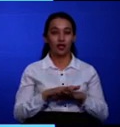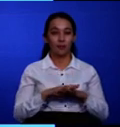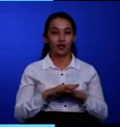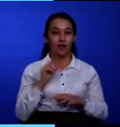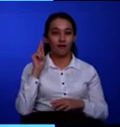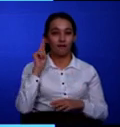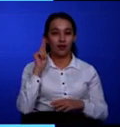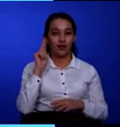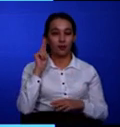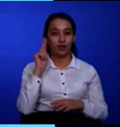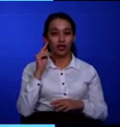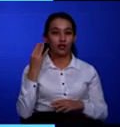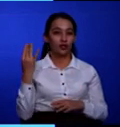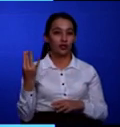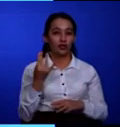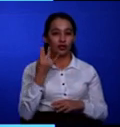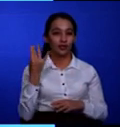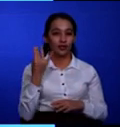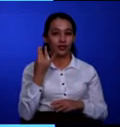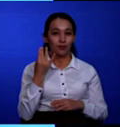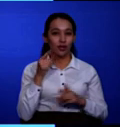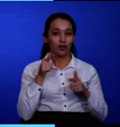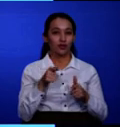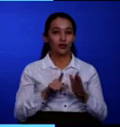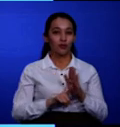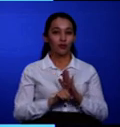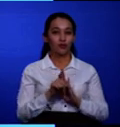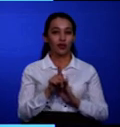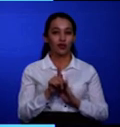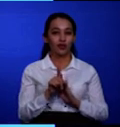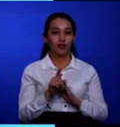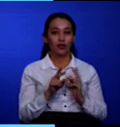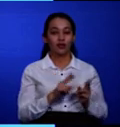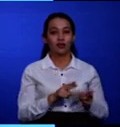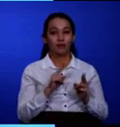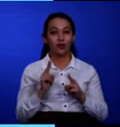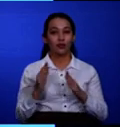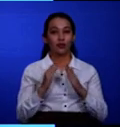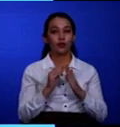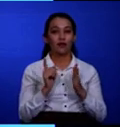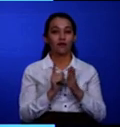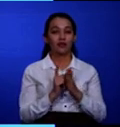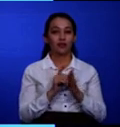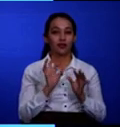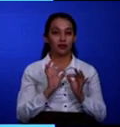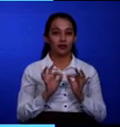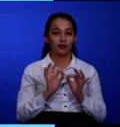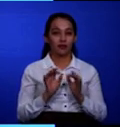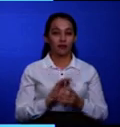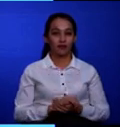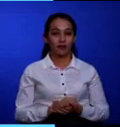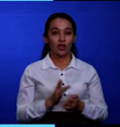faniga qizg'inlik bilan kirib boryapmiz. Navbat uyga vazifa nazoratiga.